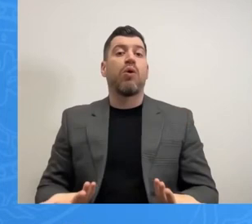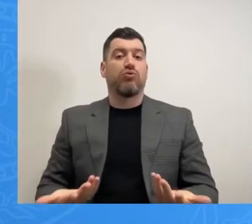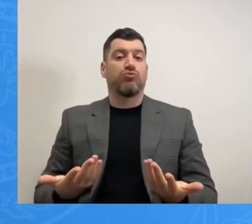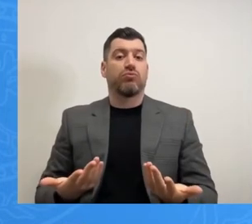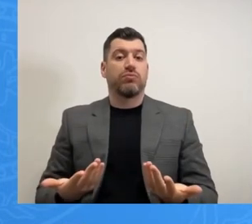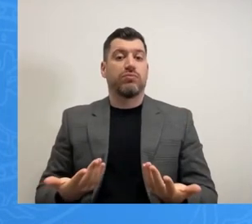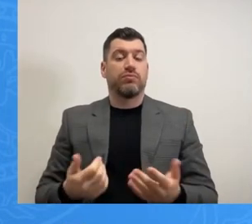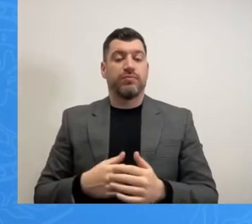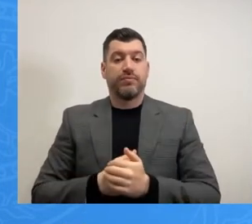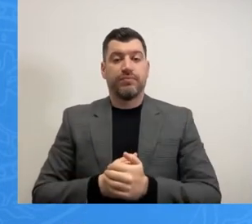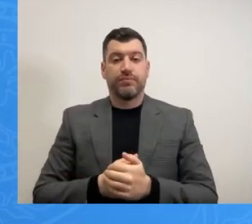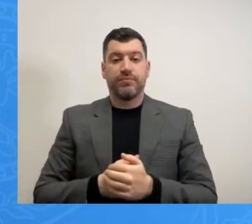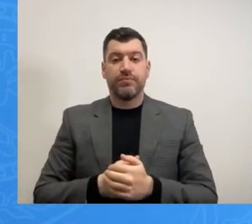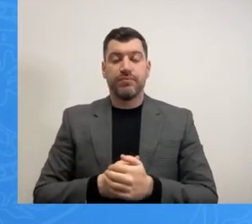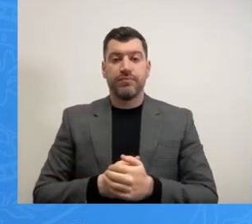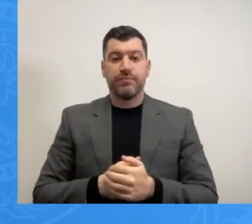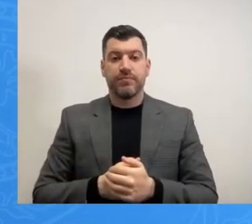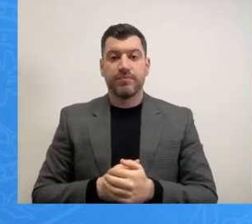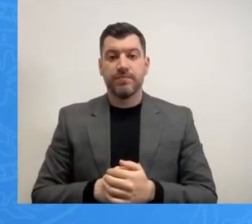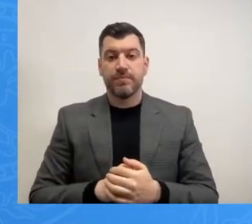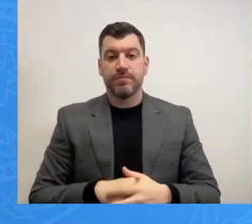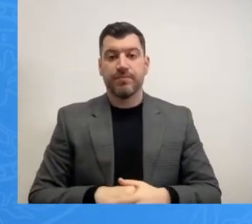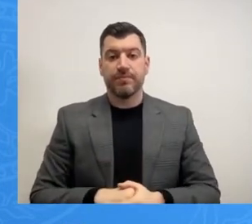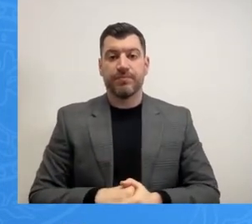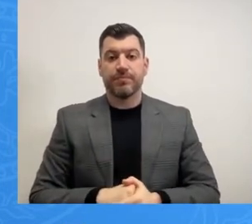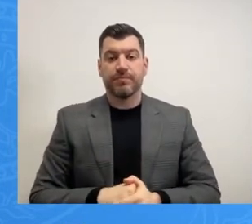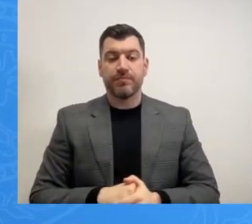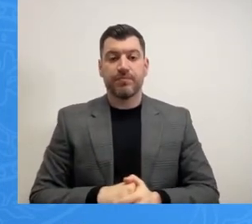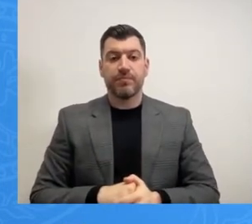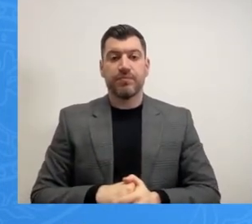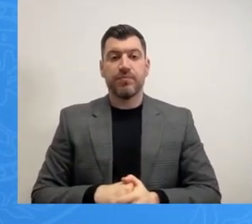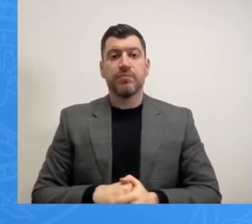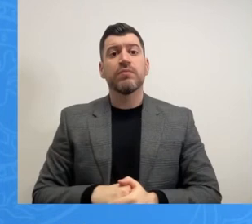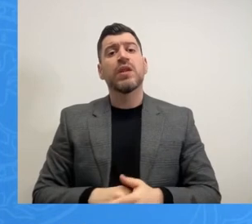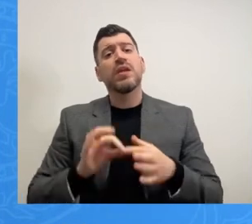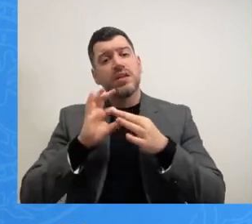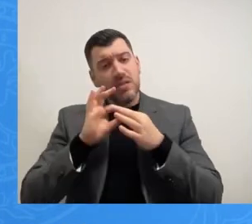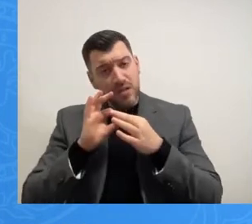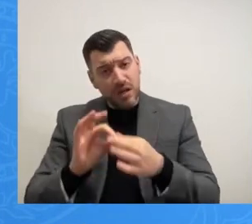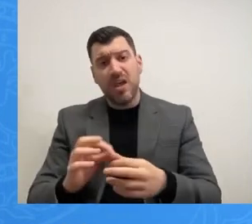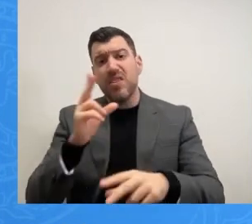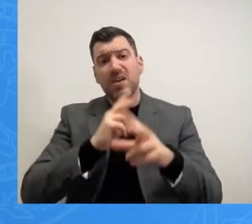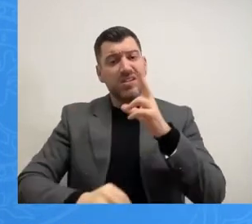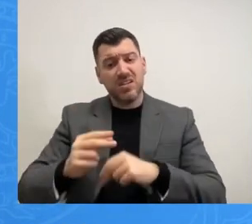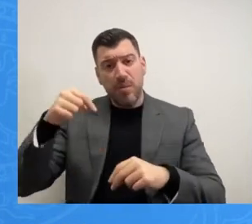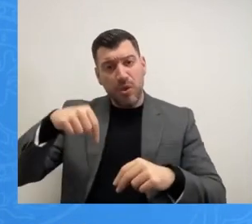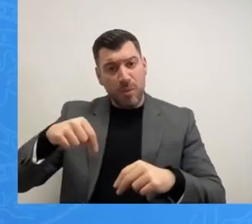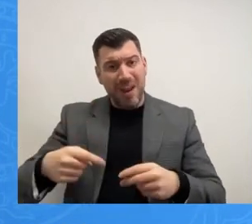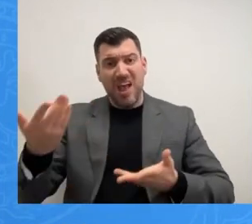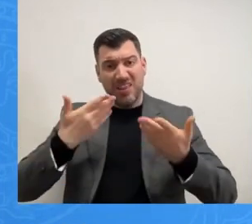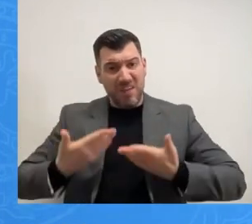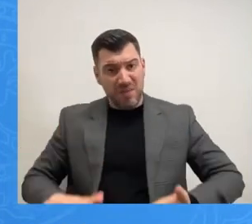θα έχουμε διαρκώς τέτοιου είδους θέματα σε κάθε συμβούλιο. Θα έρχονται τραυματισμοί, θα έρχονται προβλήματα, θα πέφτουν τα βάνια, θα πλημμυρίζουν αίθουσες